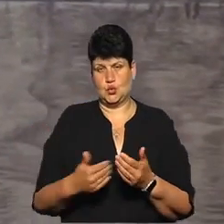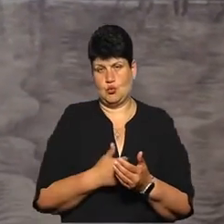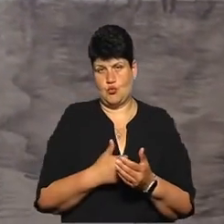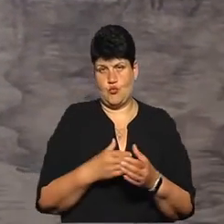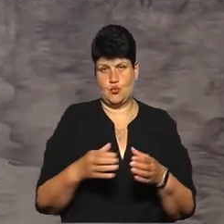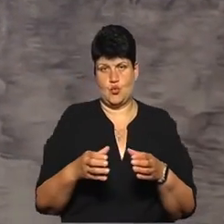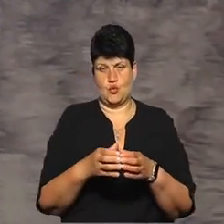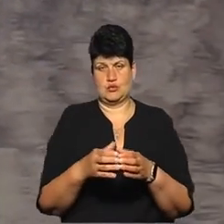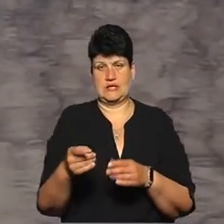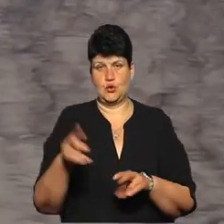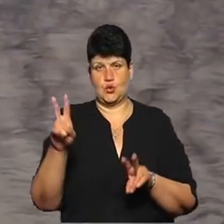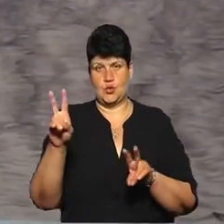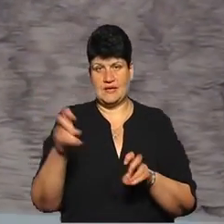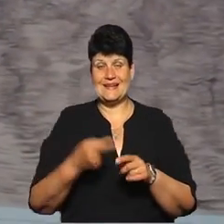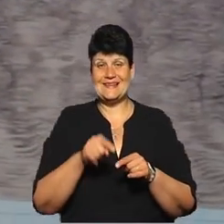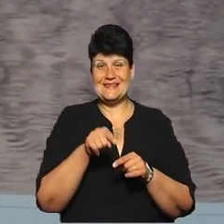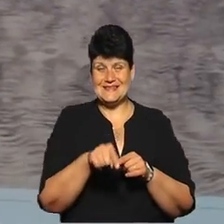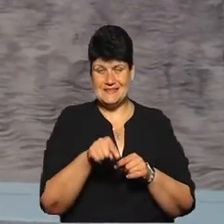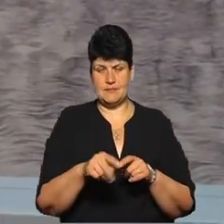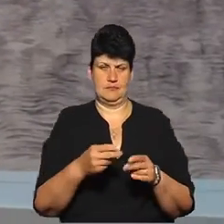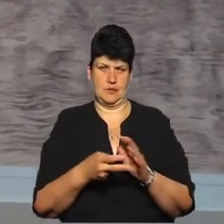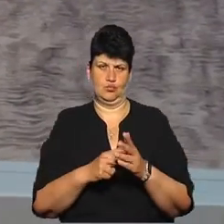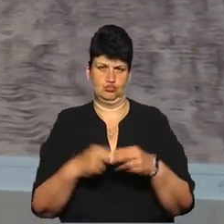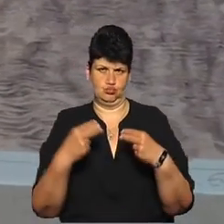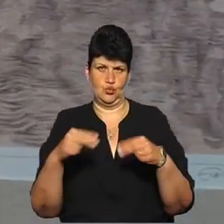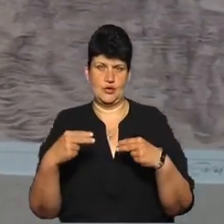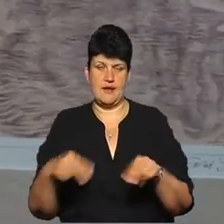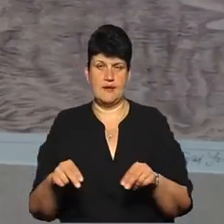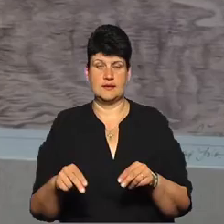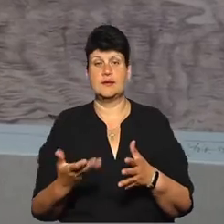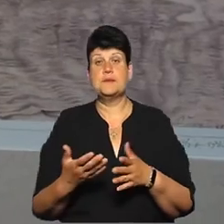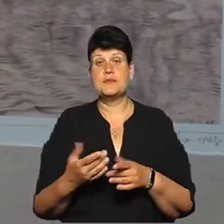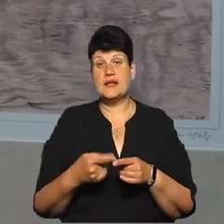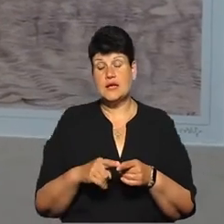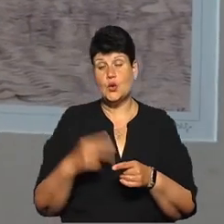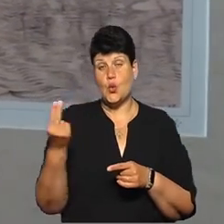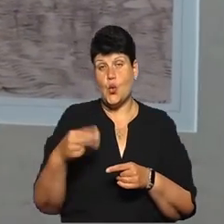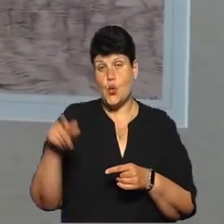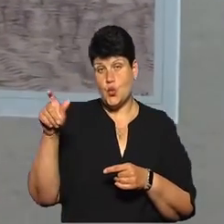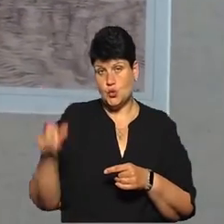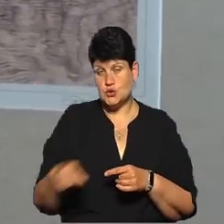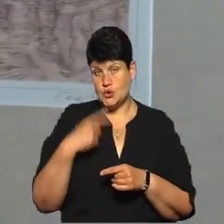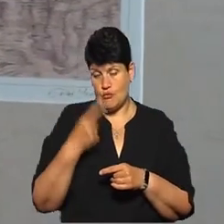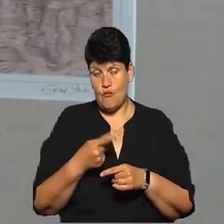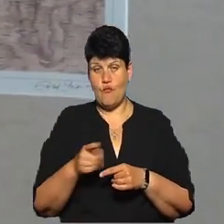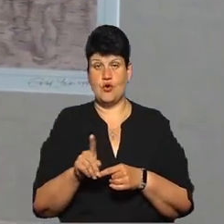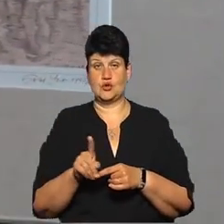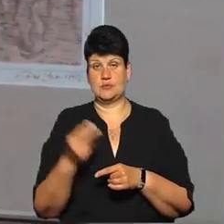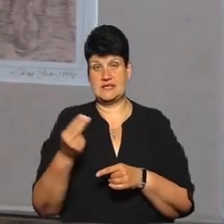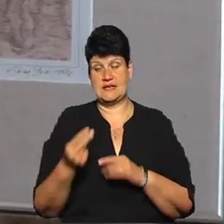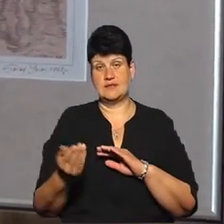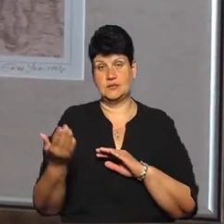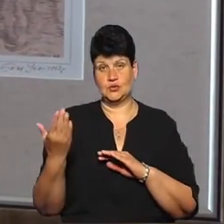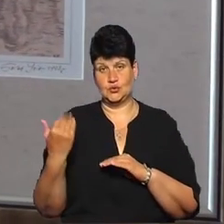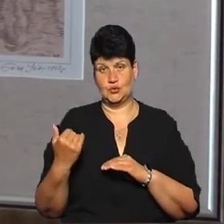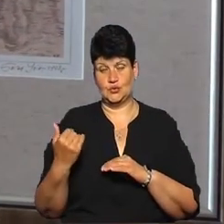корпусу Тернопільщини. Ці полотна планують продати на аукціоні. Художник розповідає, картини написав у минулому столітті.